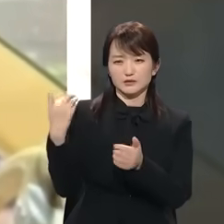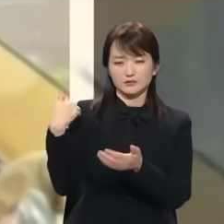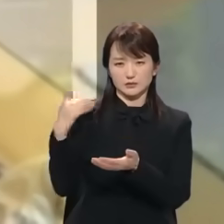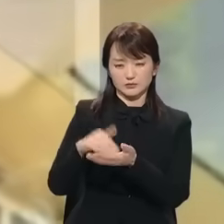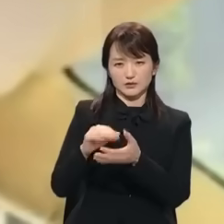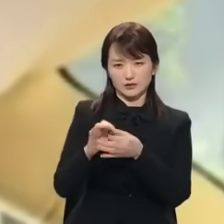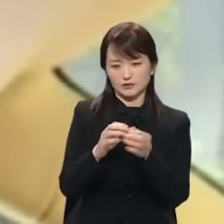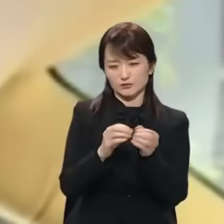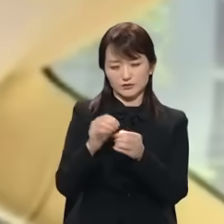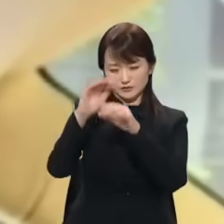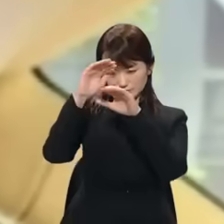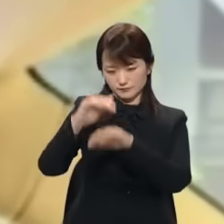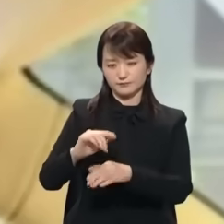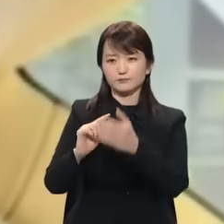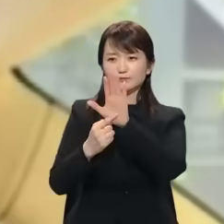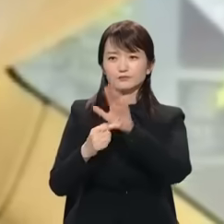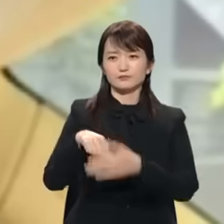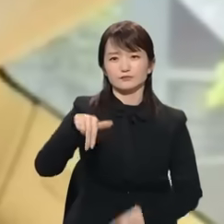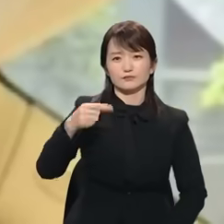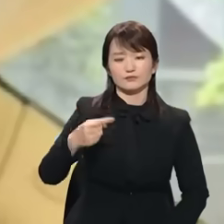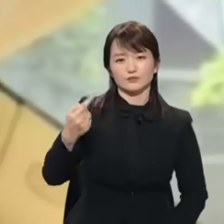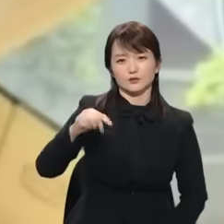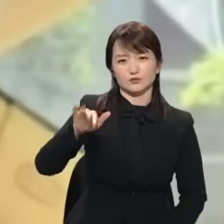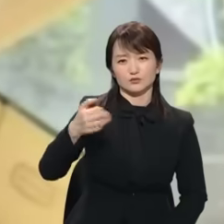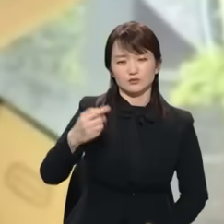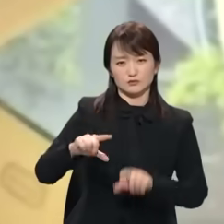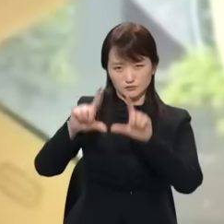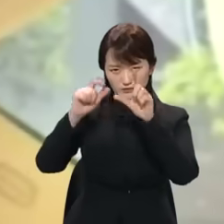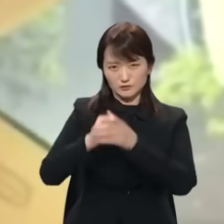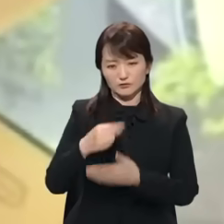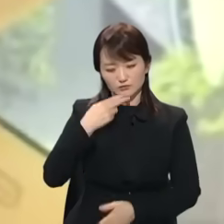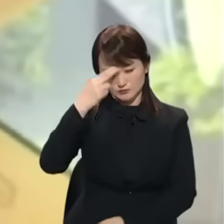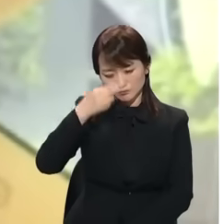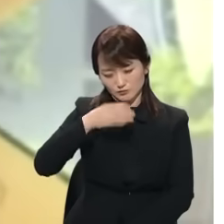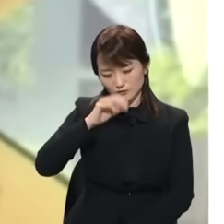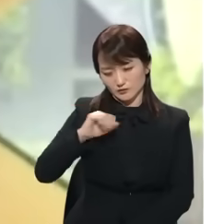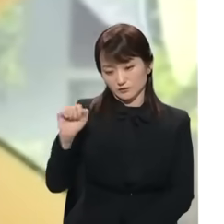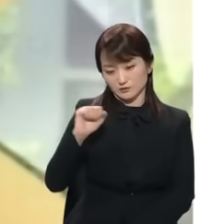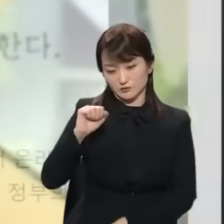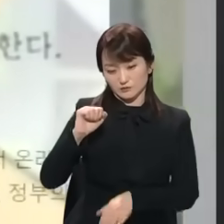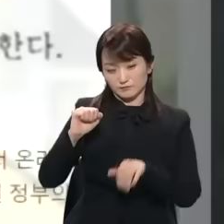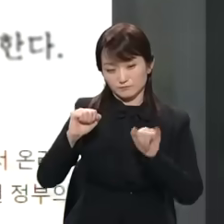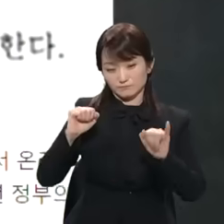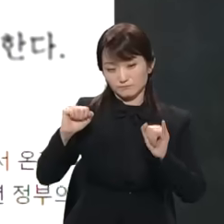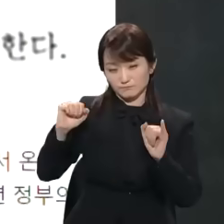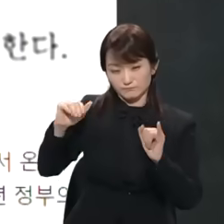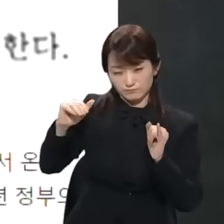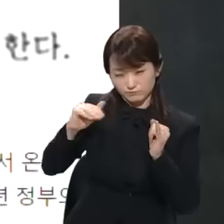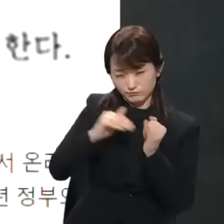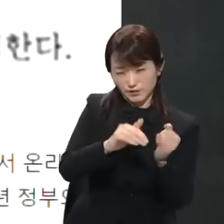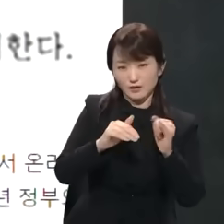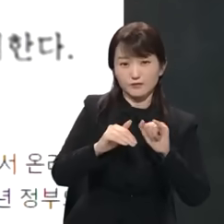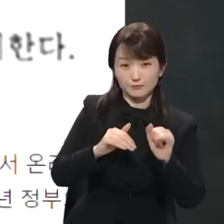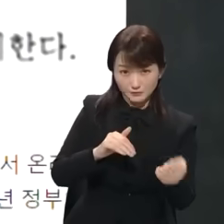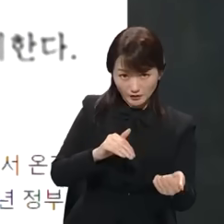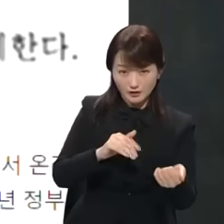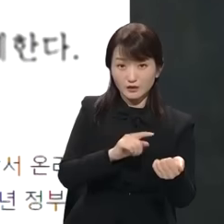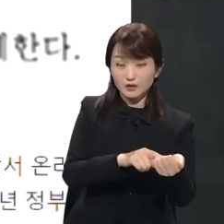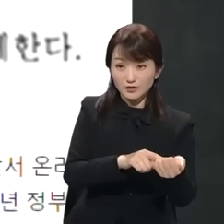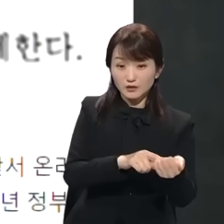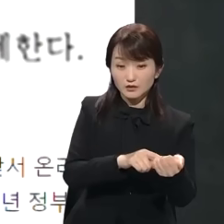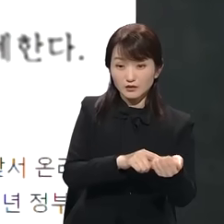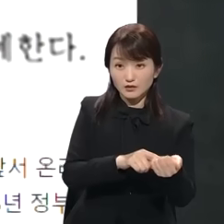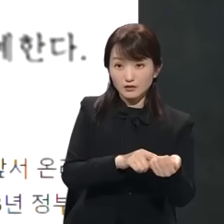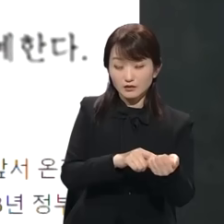했습니다 일단 조영기 씨는 1991년도에 음주운전으로 30대 여성을 숨지 했습니다 그리고이 숨진 여성을 사고